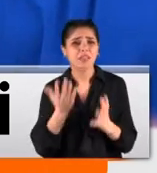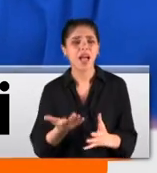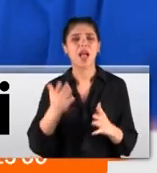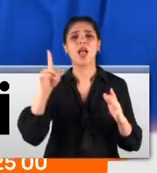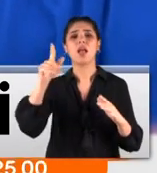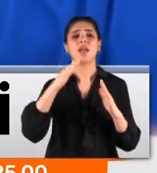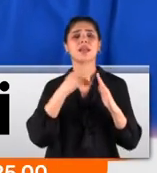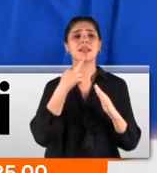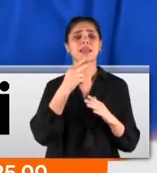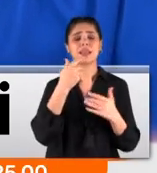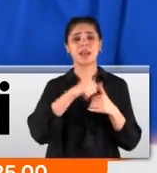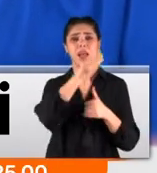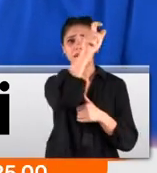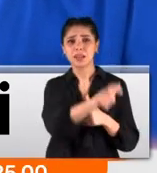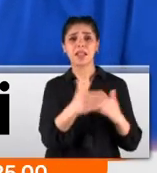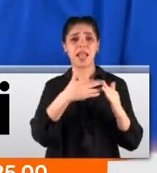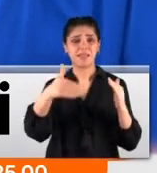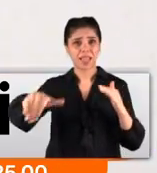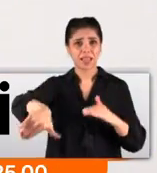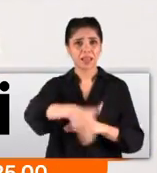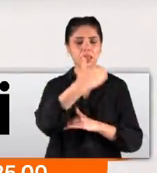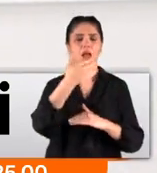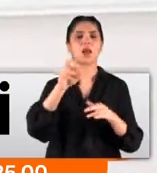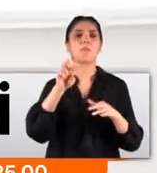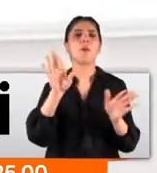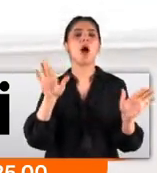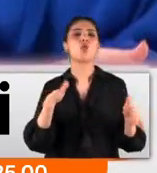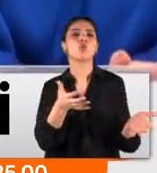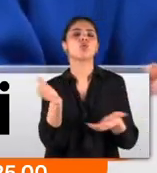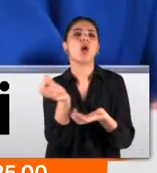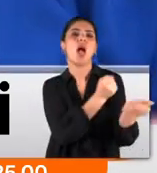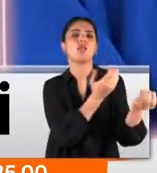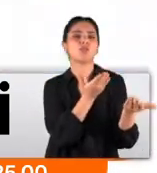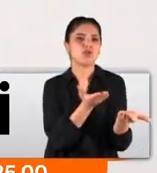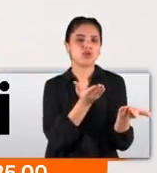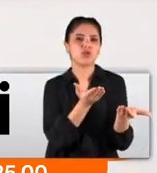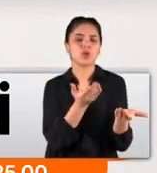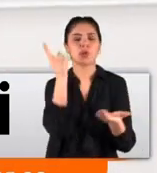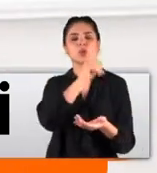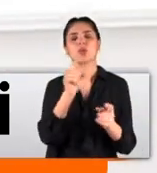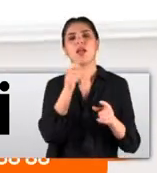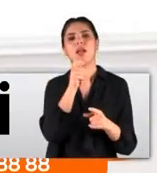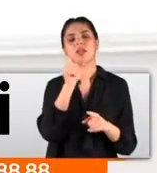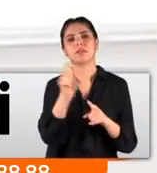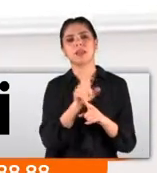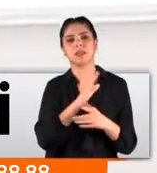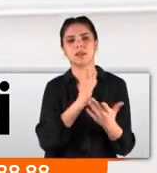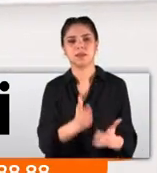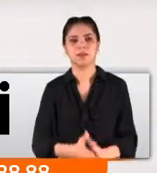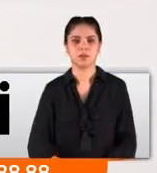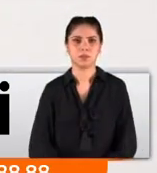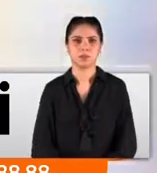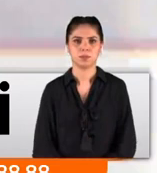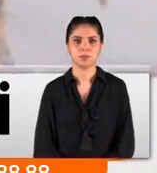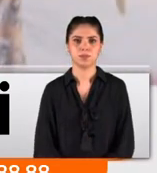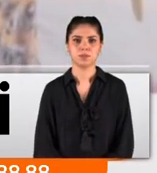karısının evden ayrılırken yanında götürdüğü papağanıydı. Bir kavim elbise var evde, bir kavim yok. Sen kimsin ki? Ben papağam senden değerli. Ben sanki sana çok meraklıyım.